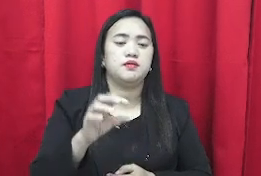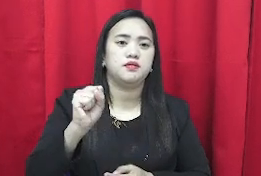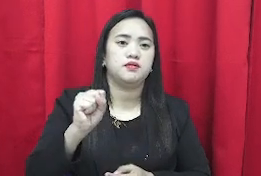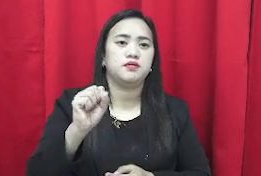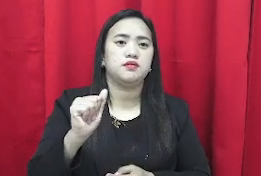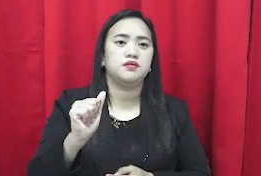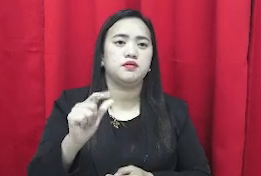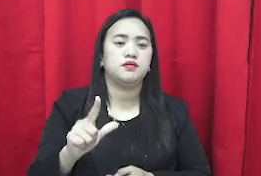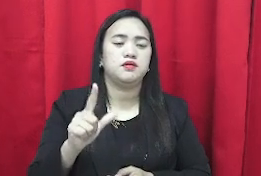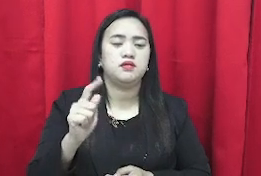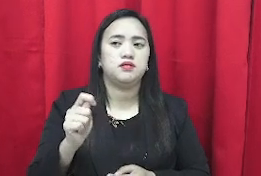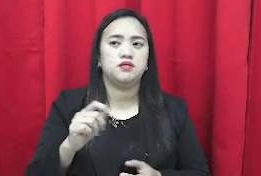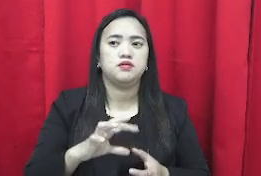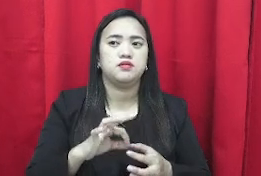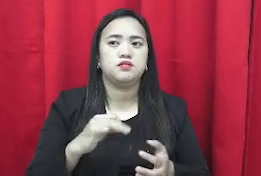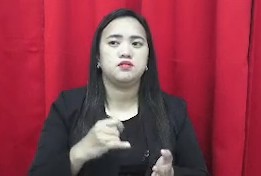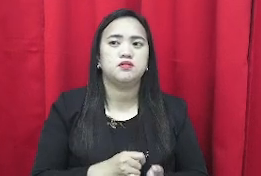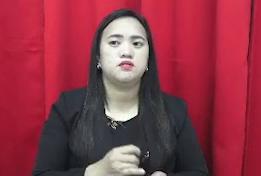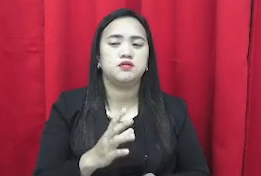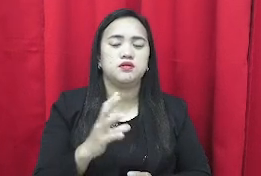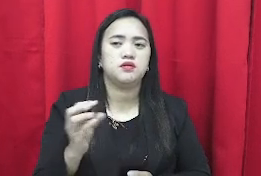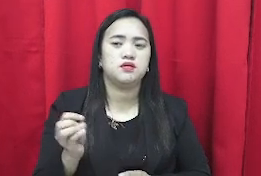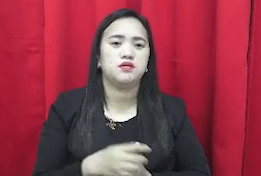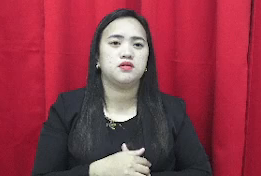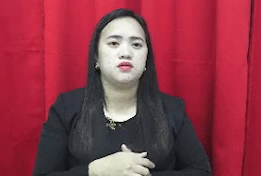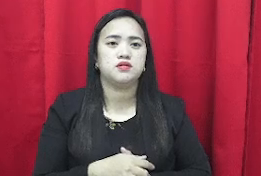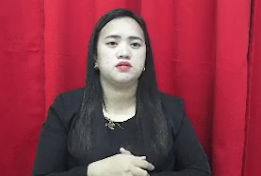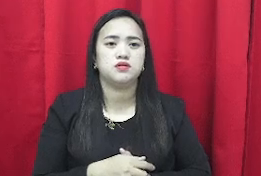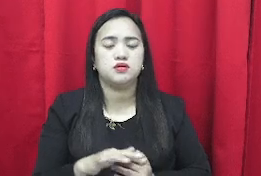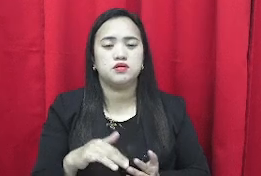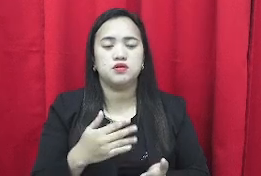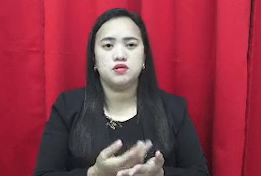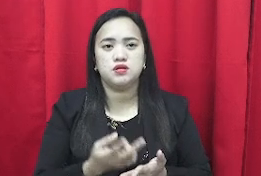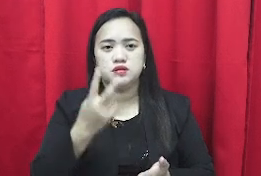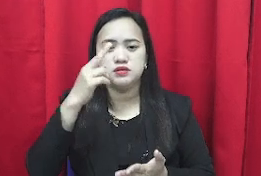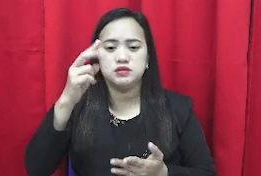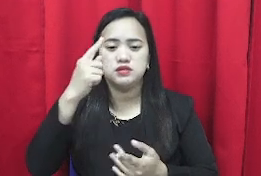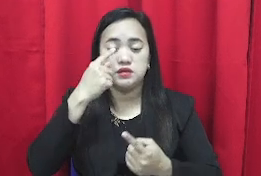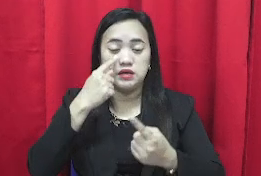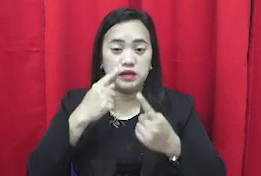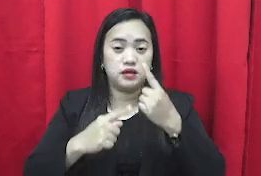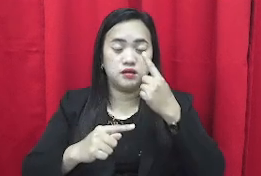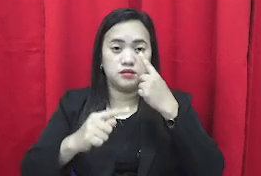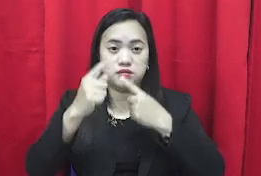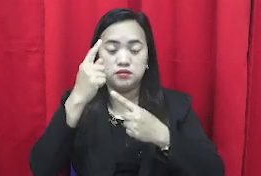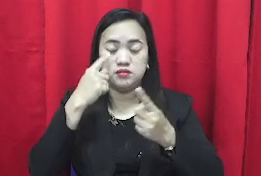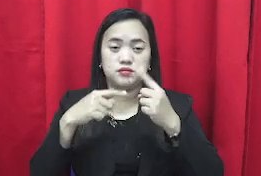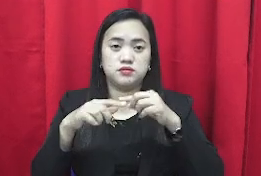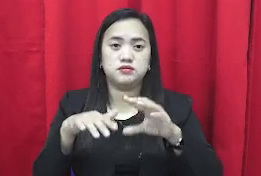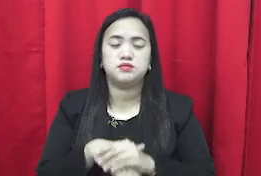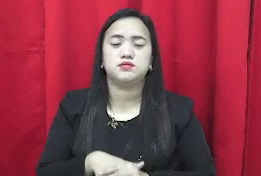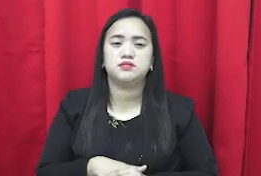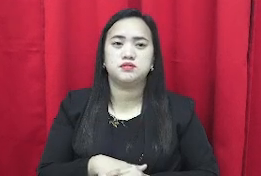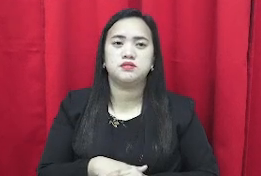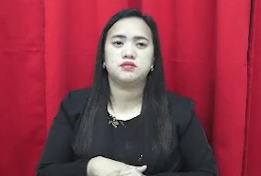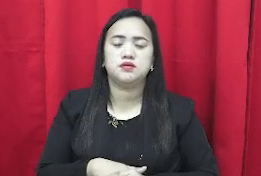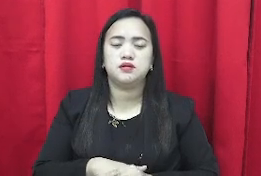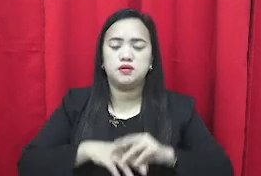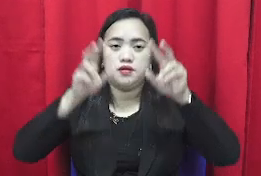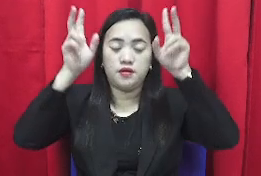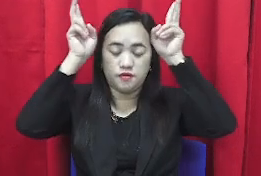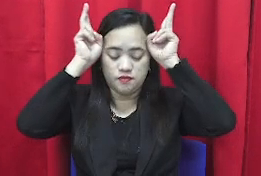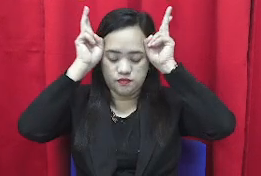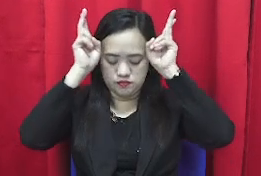Hindi pa nila naranasan yun eh yung ah Makikita mo na paiyak-iyak sa sa paiyak-iyak sa Oo